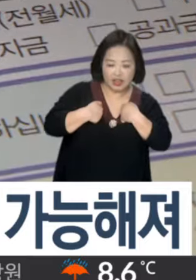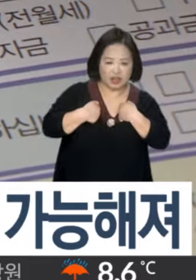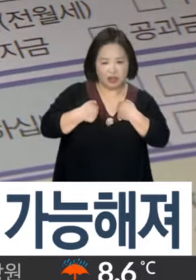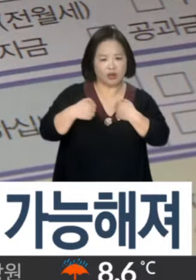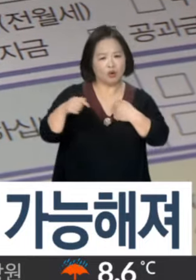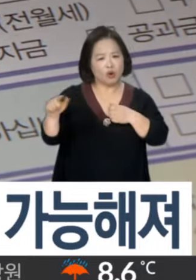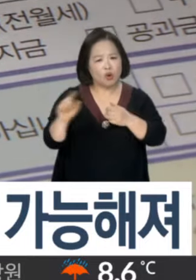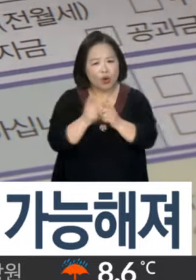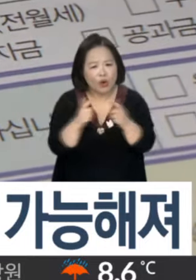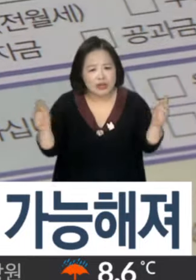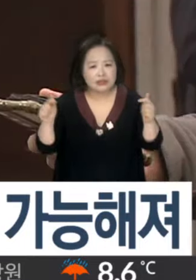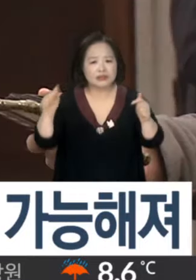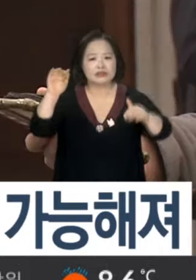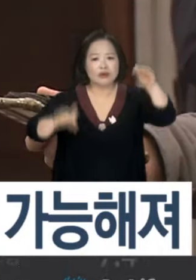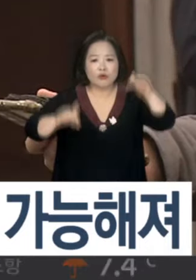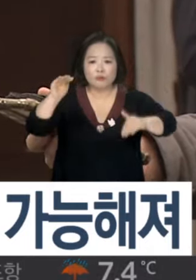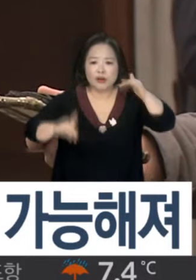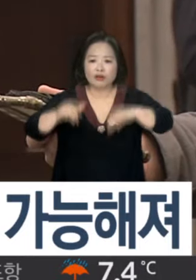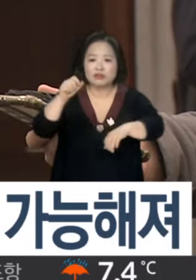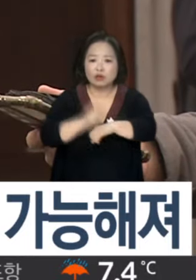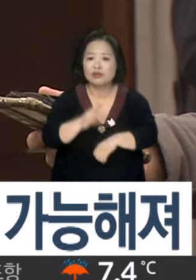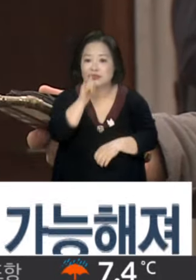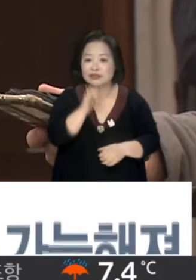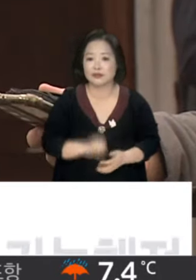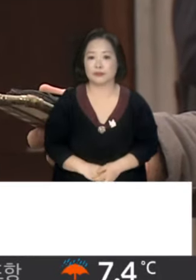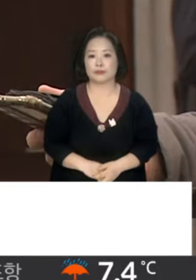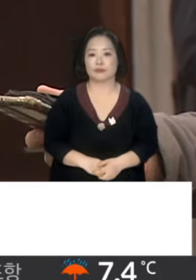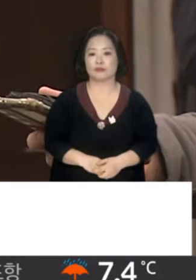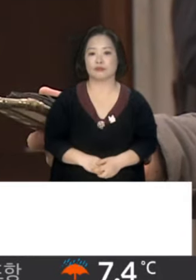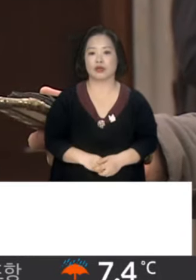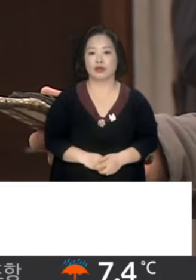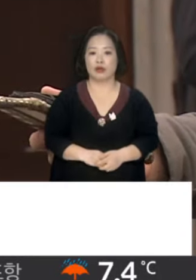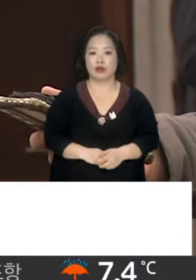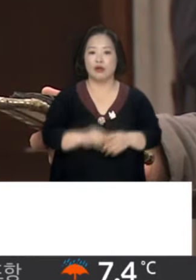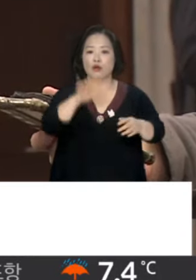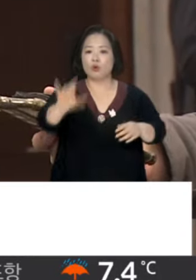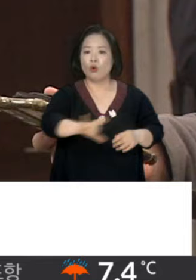형평성 논란이 여전합니다. 코로나 위기를 굉장히 겪으면서